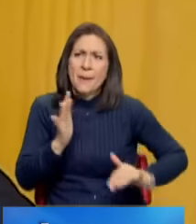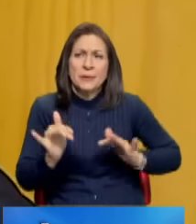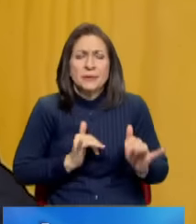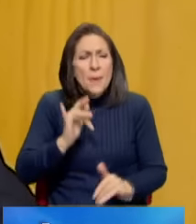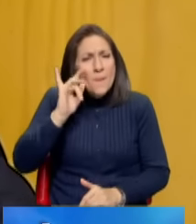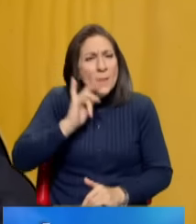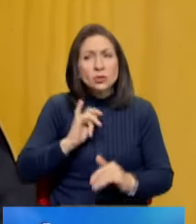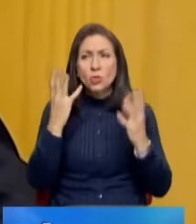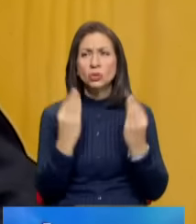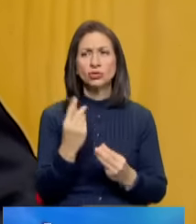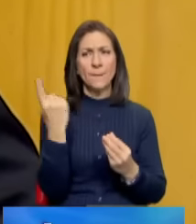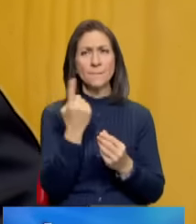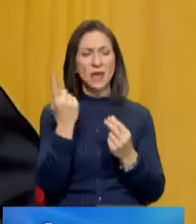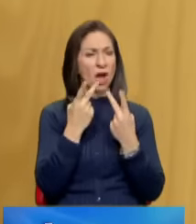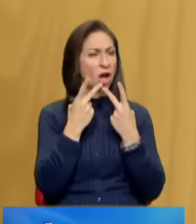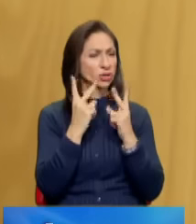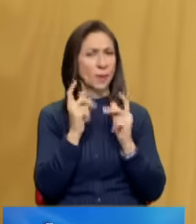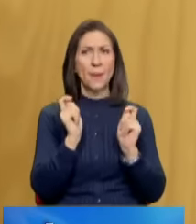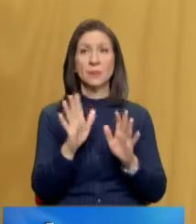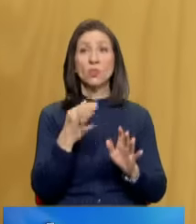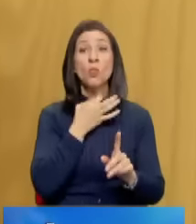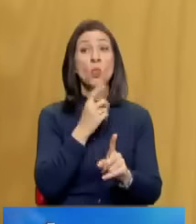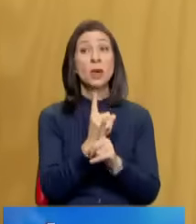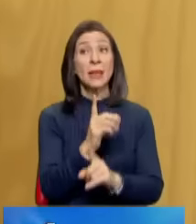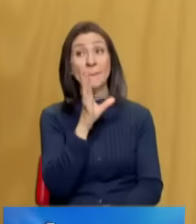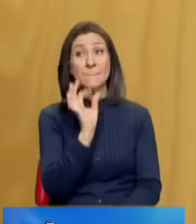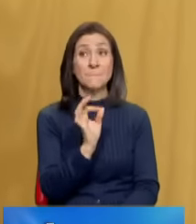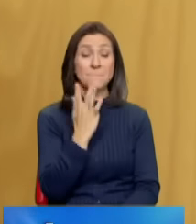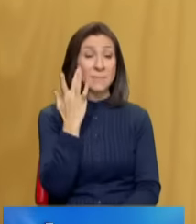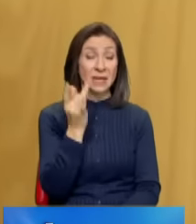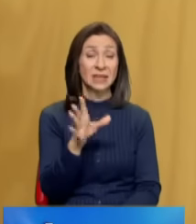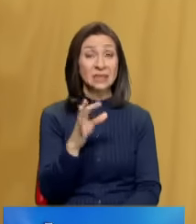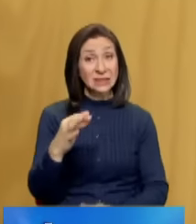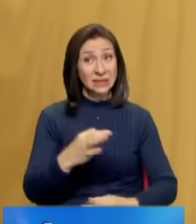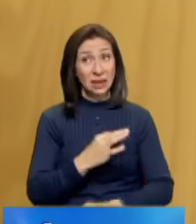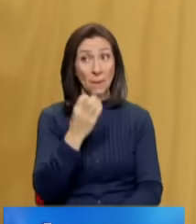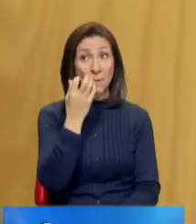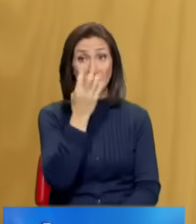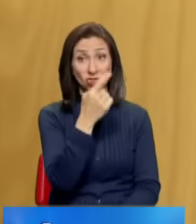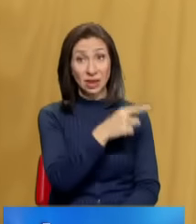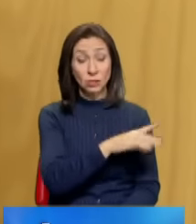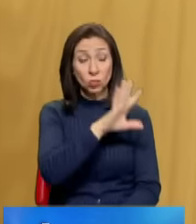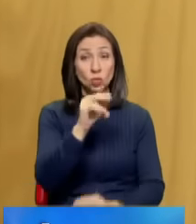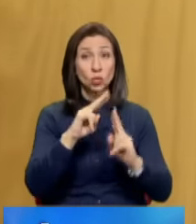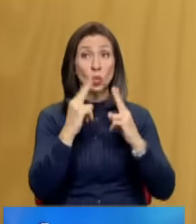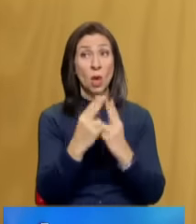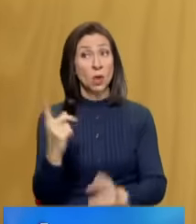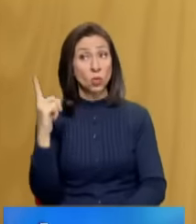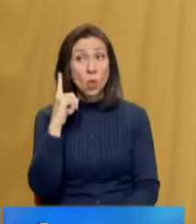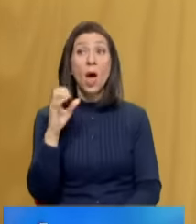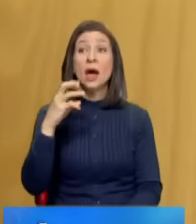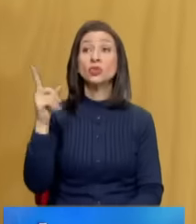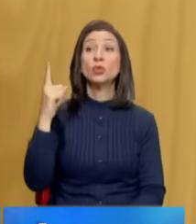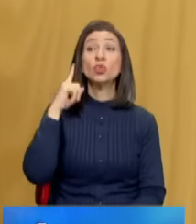mahcubiyet duyulacak bir açığımız yoktu. Mahtap kim belli değil. Sayın Bahçeli'nin dediğini bütün dünya alem duyuyor ama